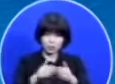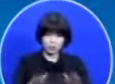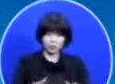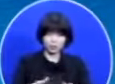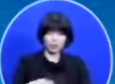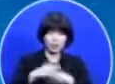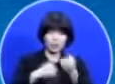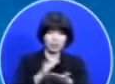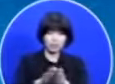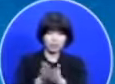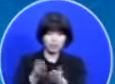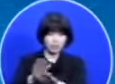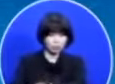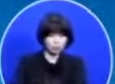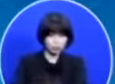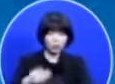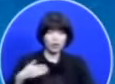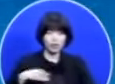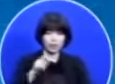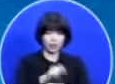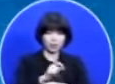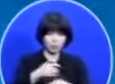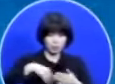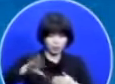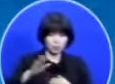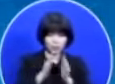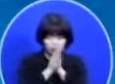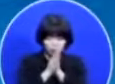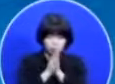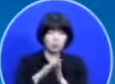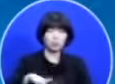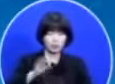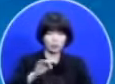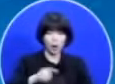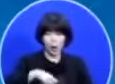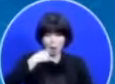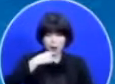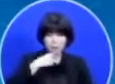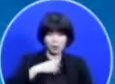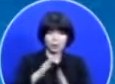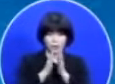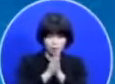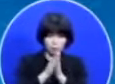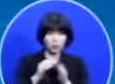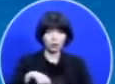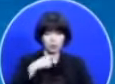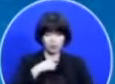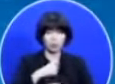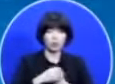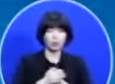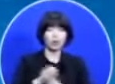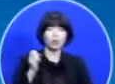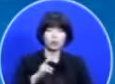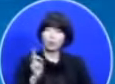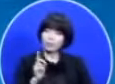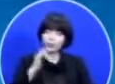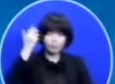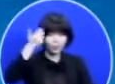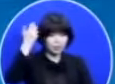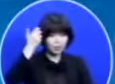내가 사무실에 출근하면 기도 부터 하고 밥을 먹을 때 기도하고 밥을 먹고 또 내가 어떤 영적인